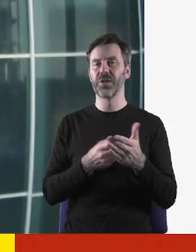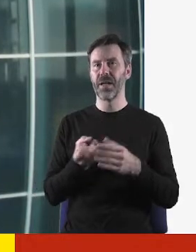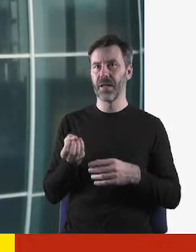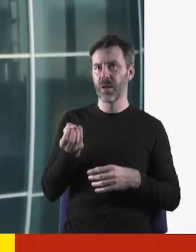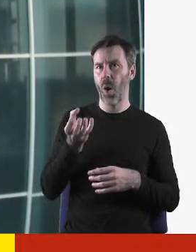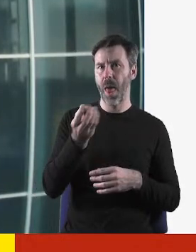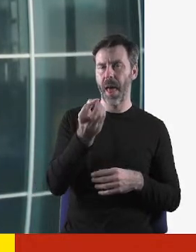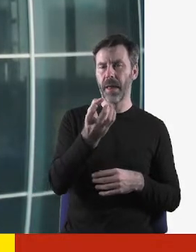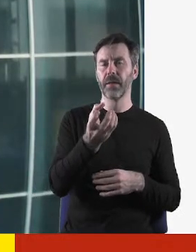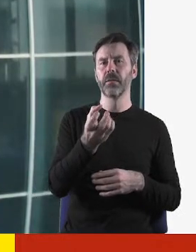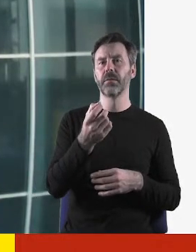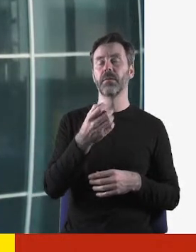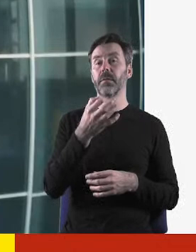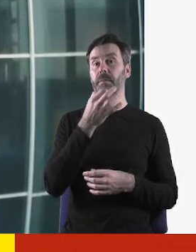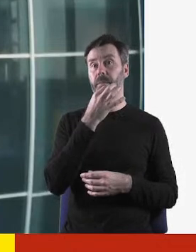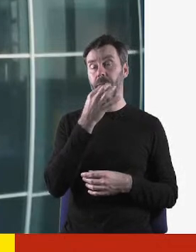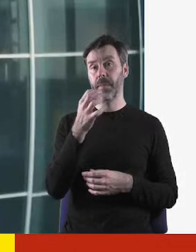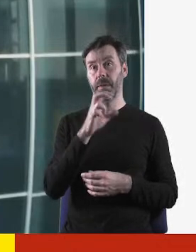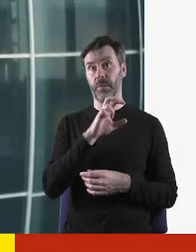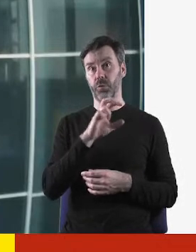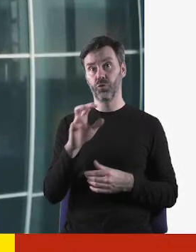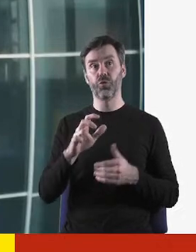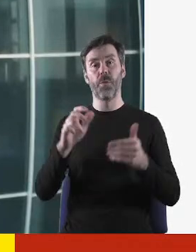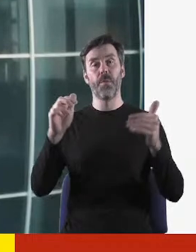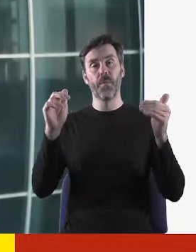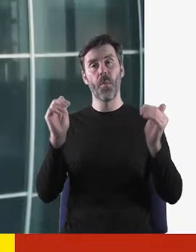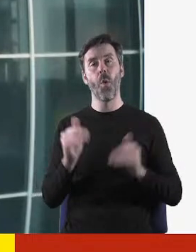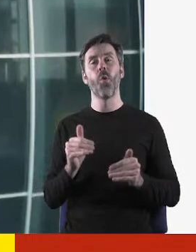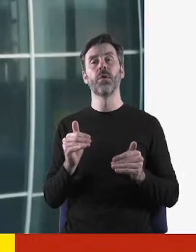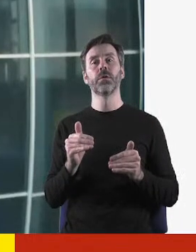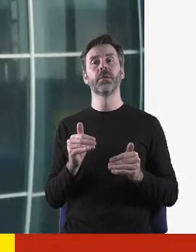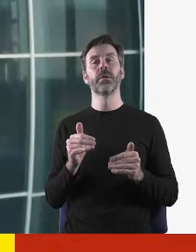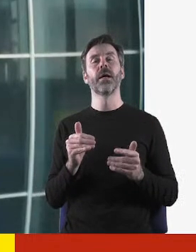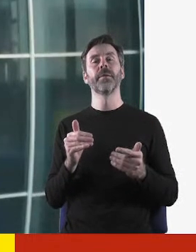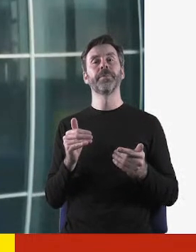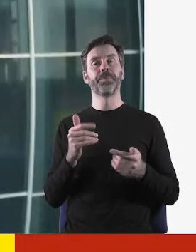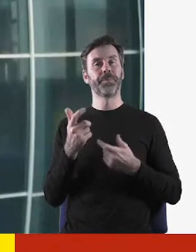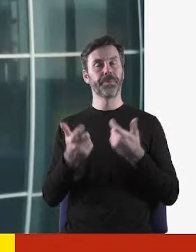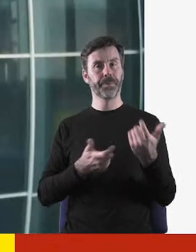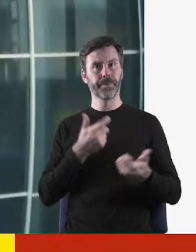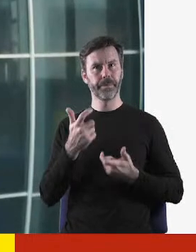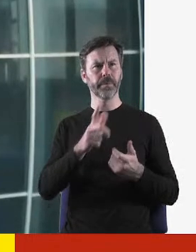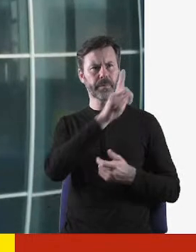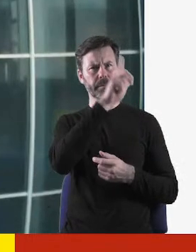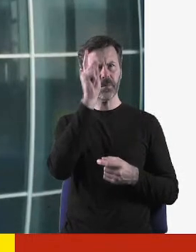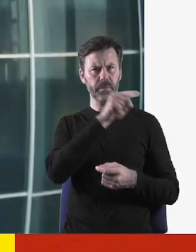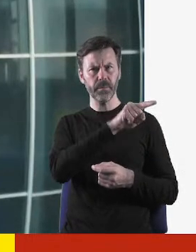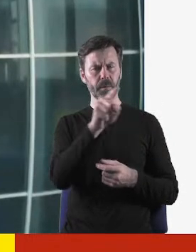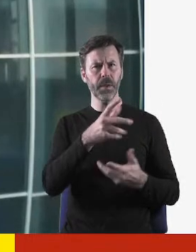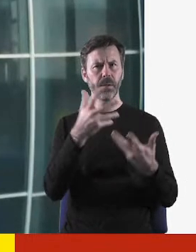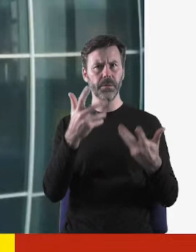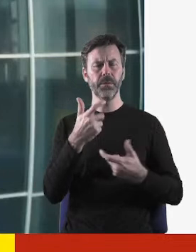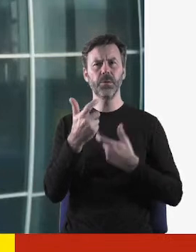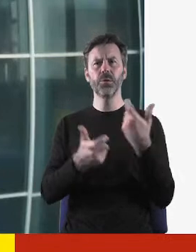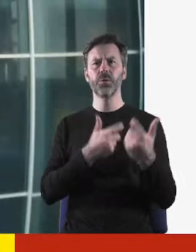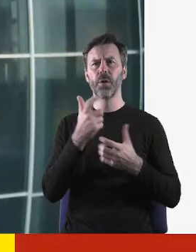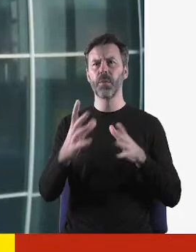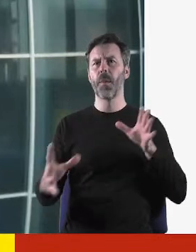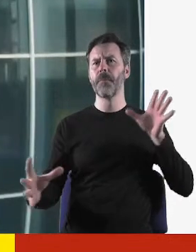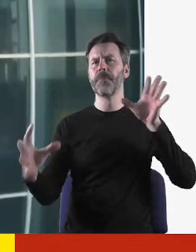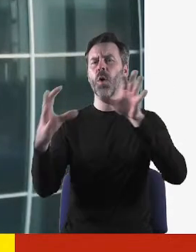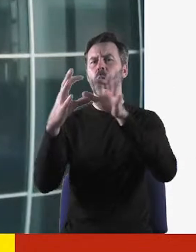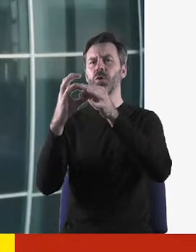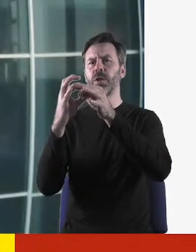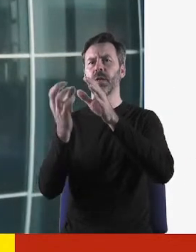aby możliwości, aby zgodnie z oczekiwaniami mieszkańców stworzyć bezpośrednie połączenia